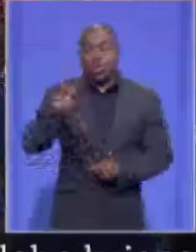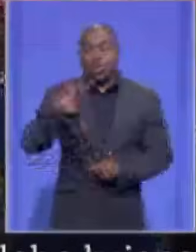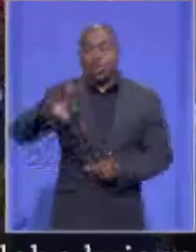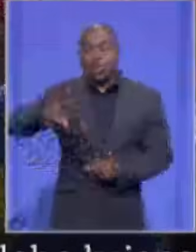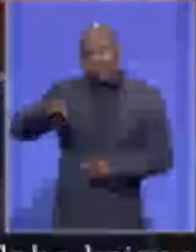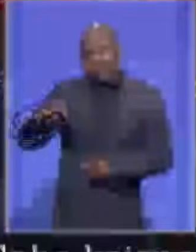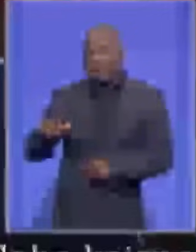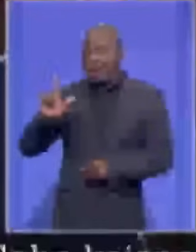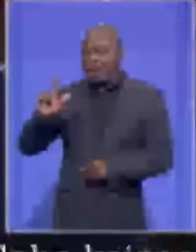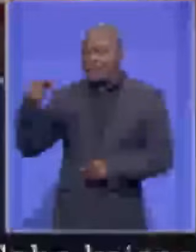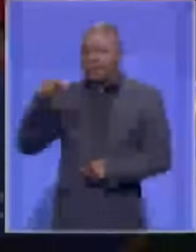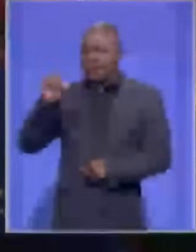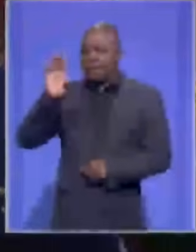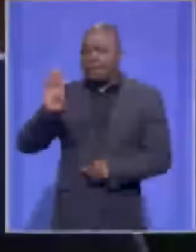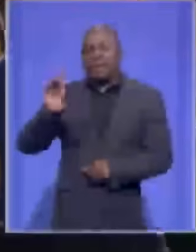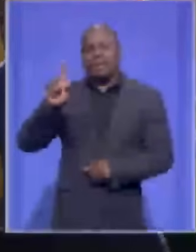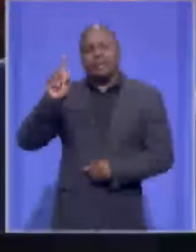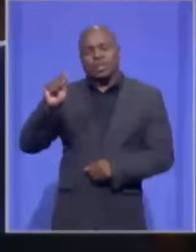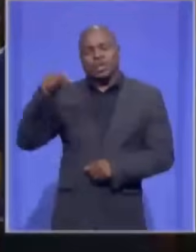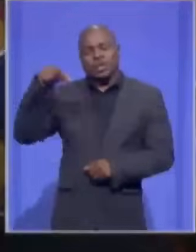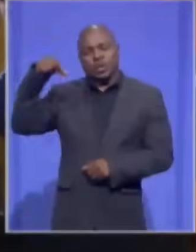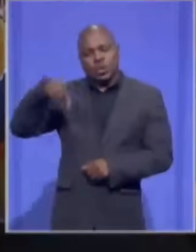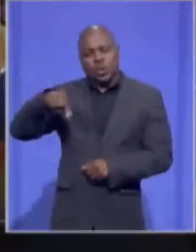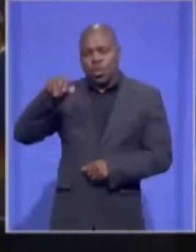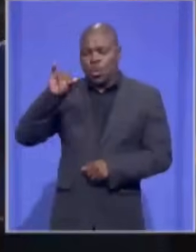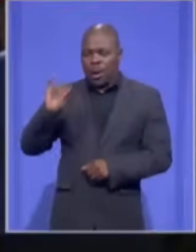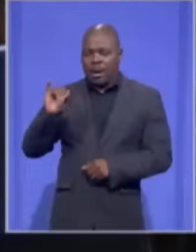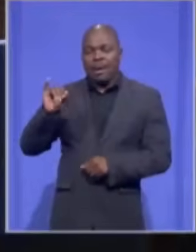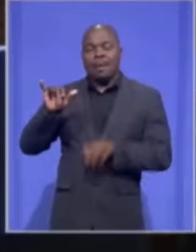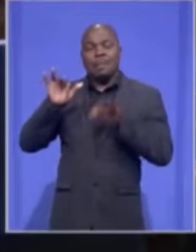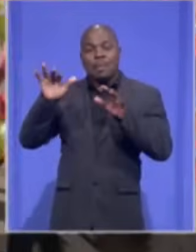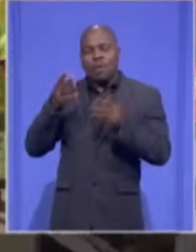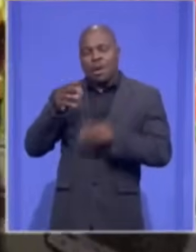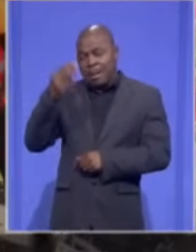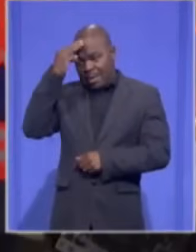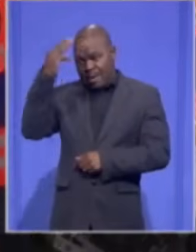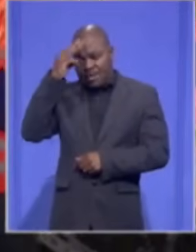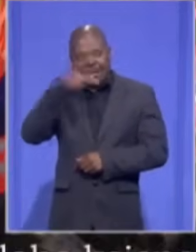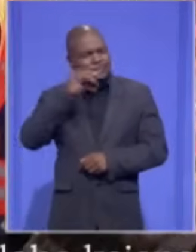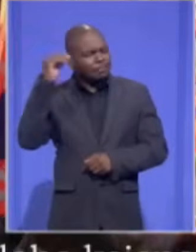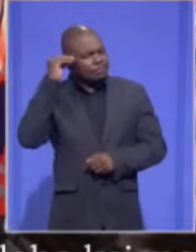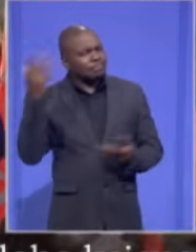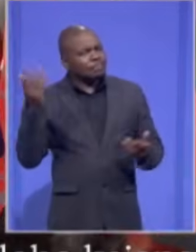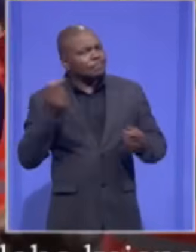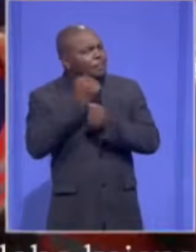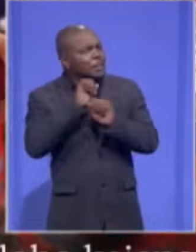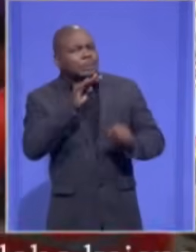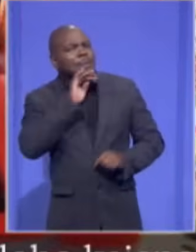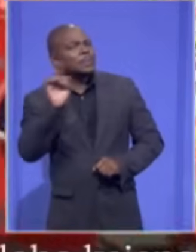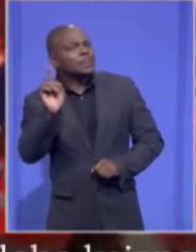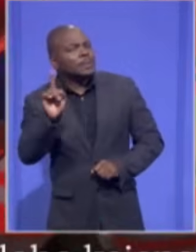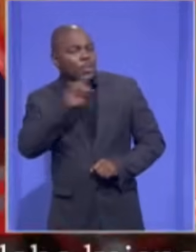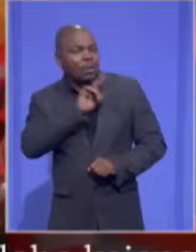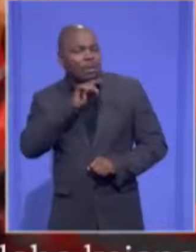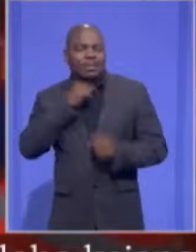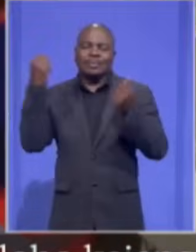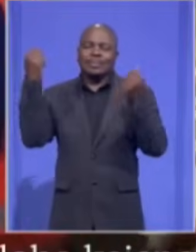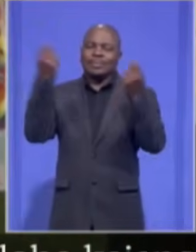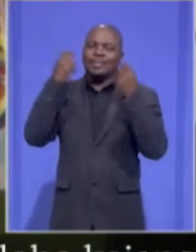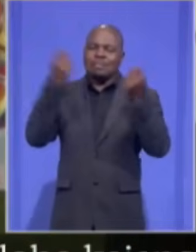tsa LGBTQI Mahikeng di nahanisisa ka seo tokoloho e se bolelang nakong ena eo ho ketekwang demokrasi